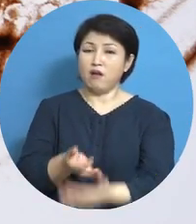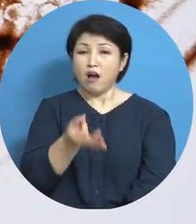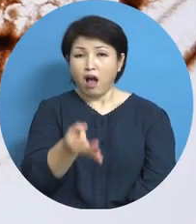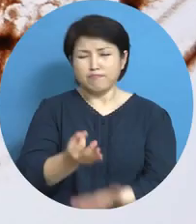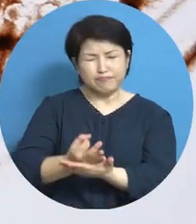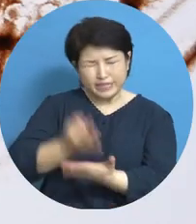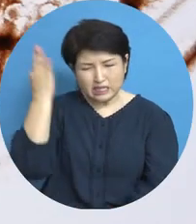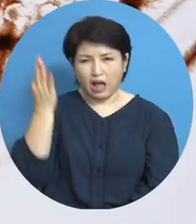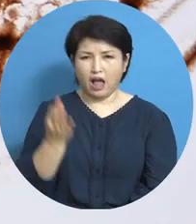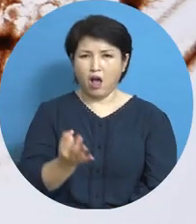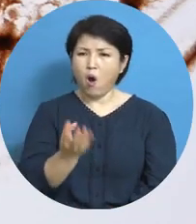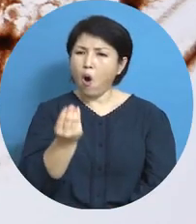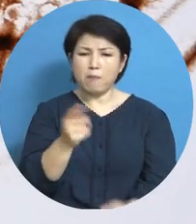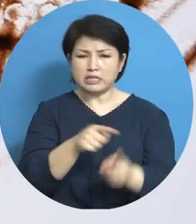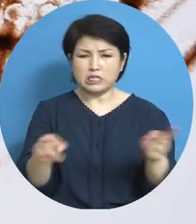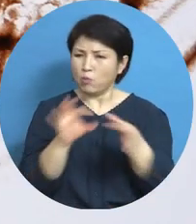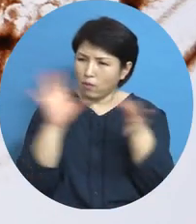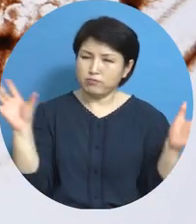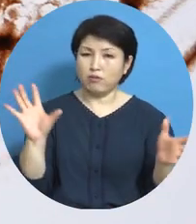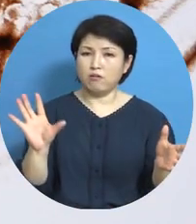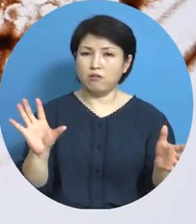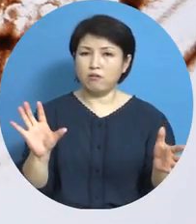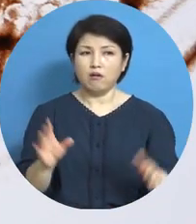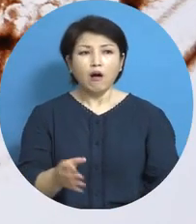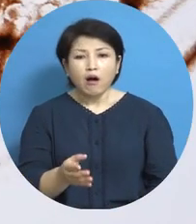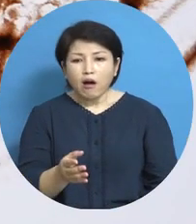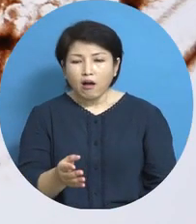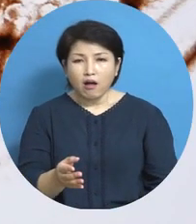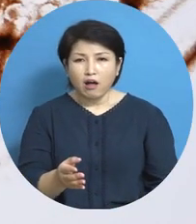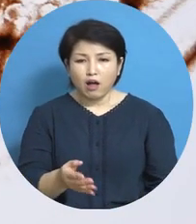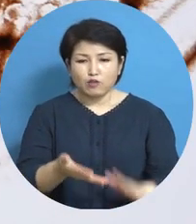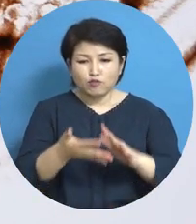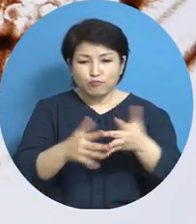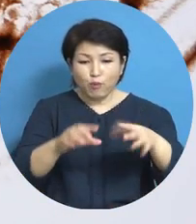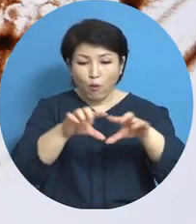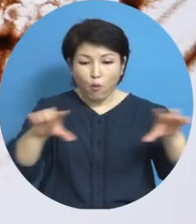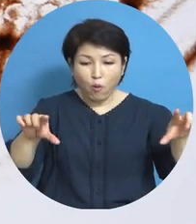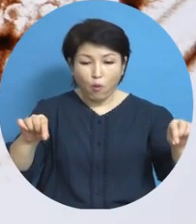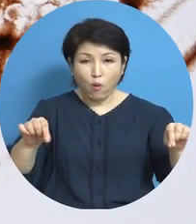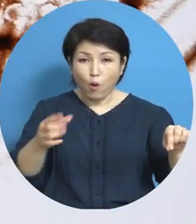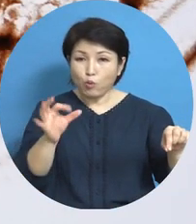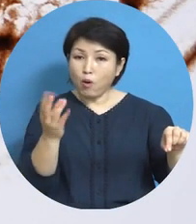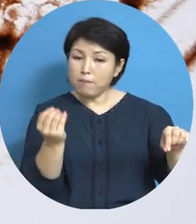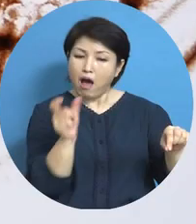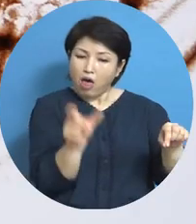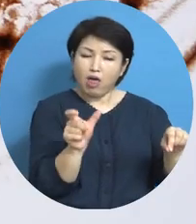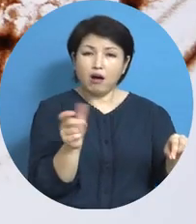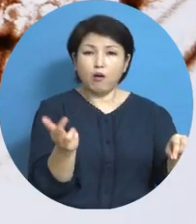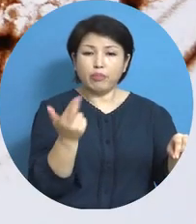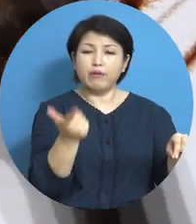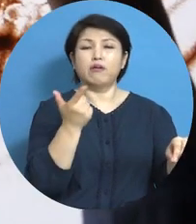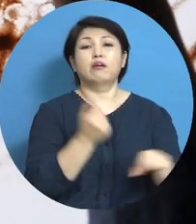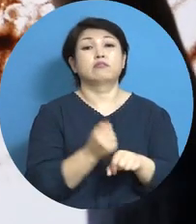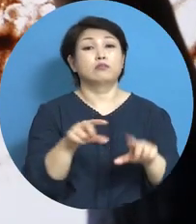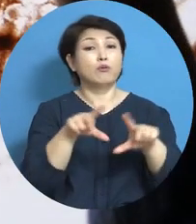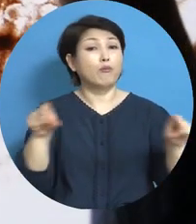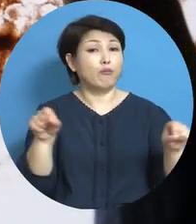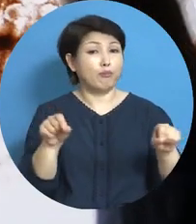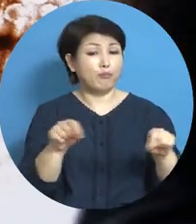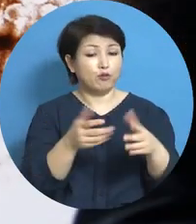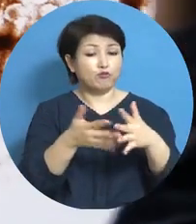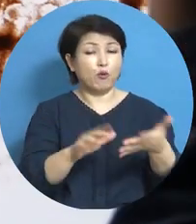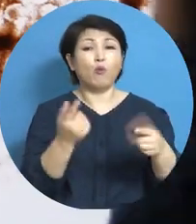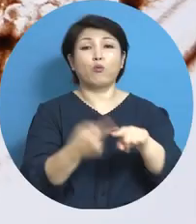쳐드린다. 이 무서운 소리예요. 백지수표를 내놓은 거예요. 근데 당시 인도 문화에서는 이런